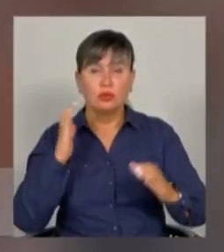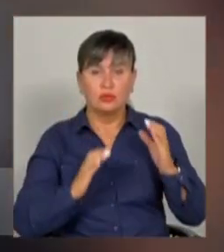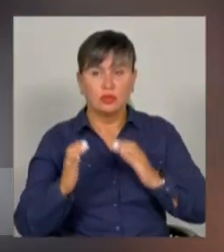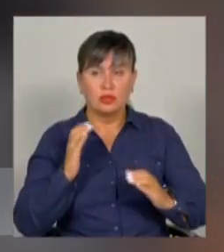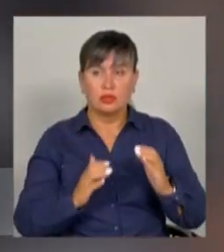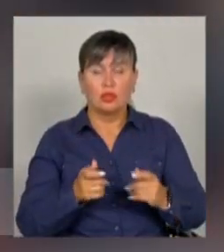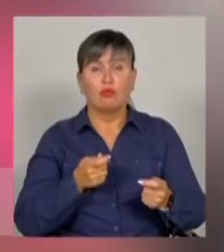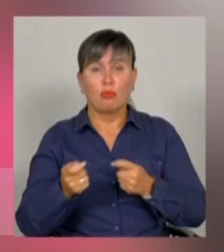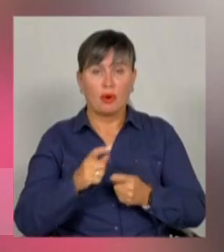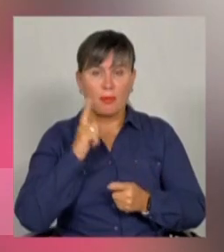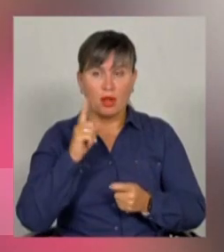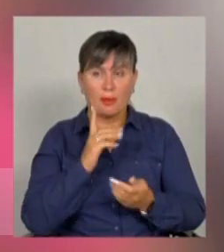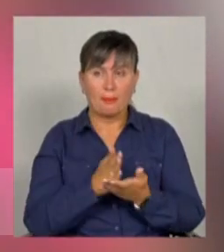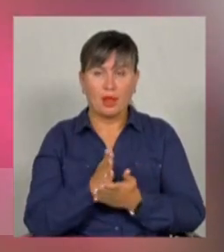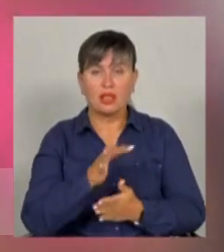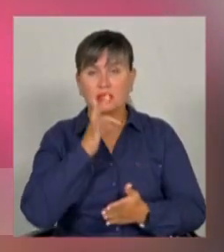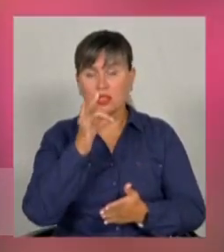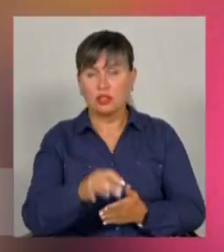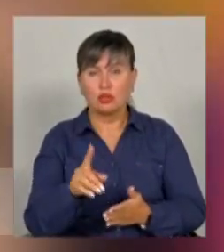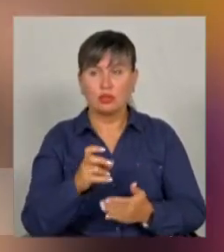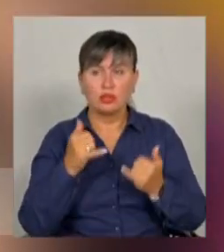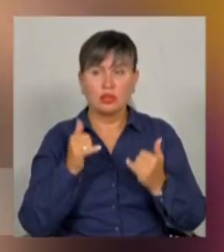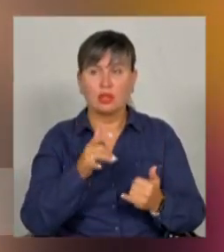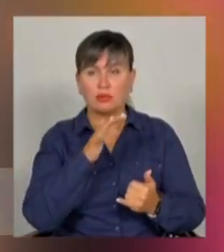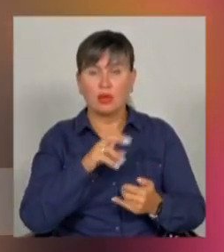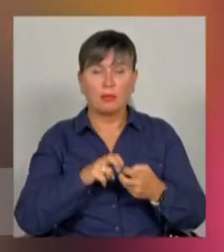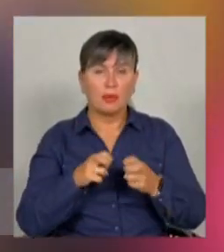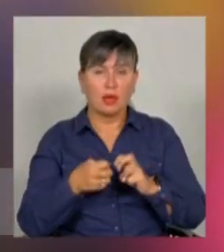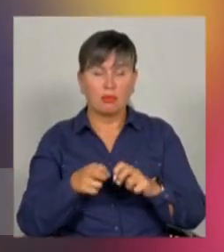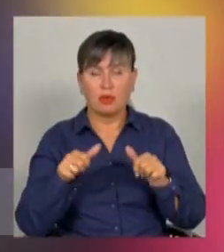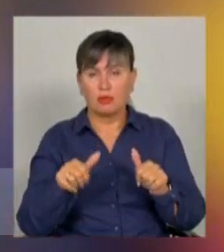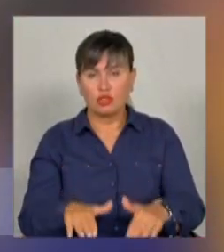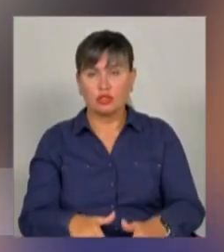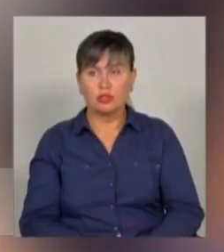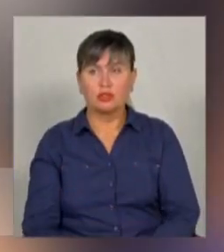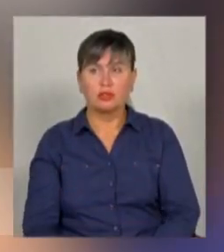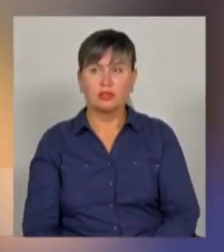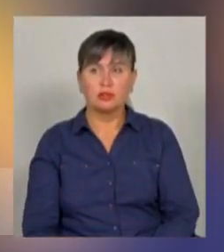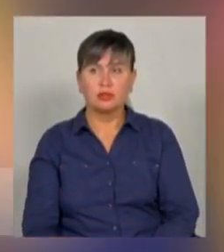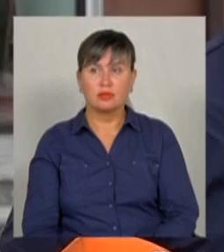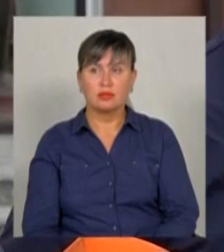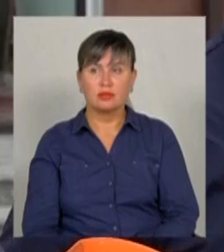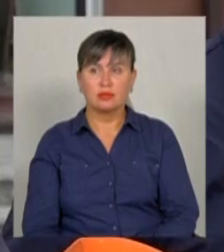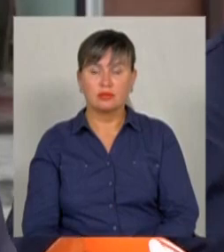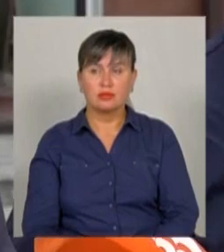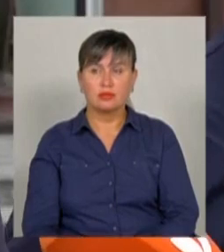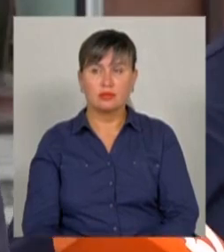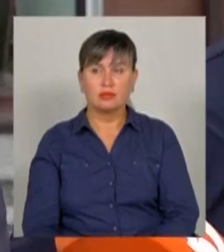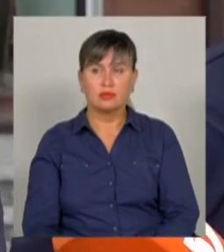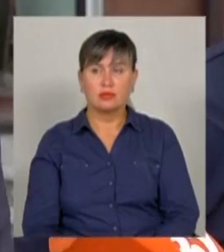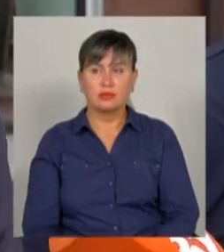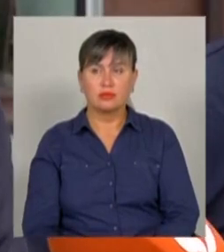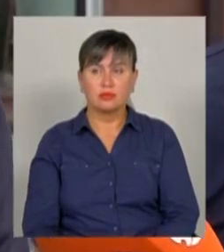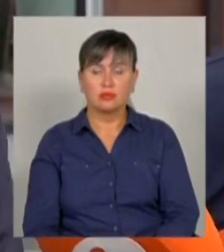университета. В управлении молодежной политики отметили, что на данный момент проблема решена. Они как